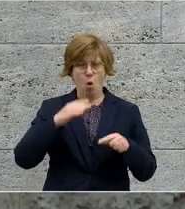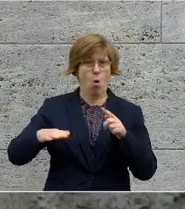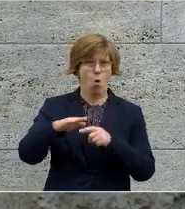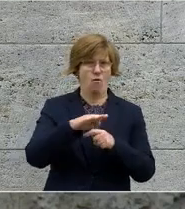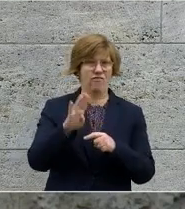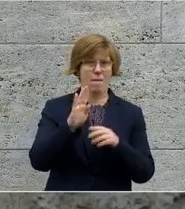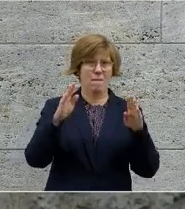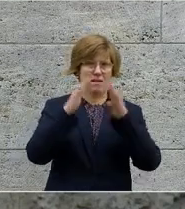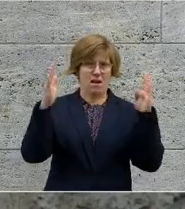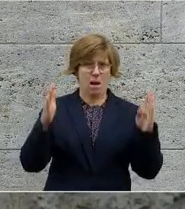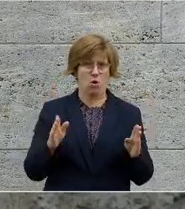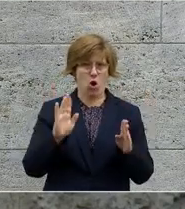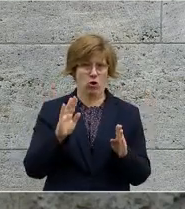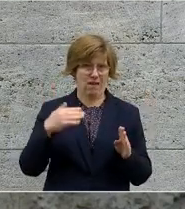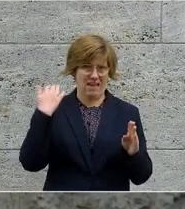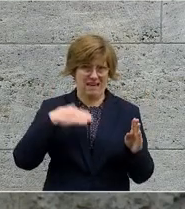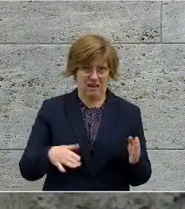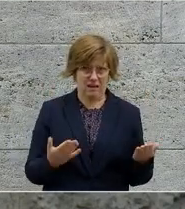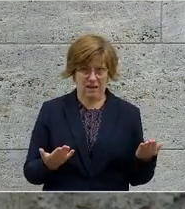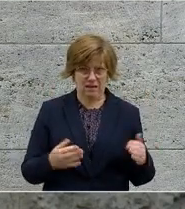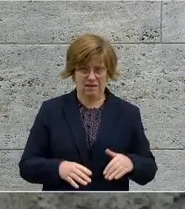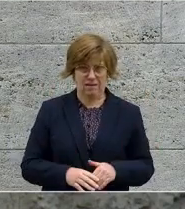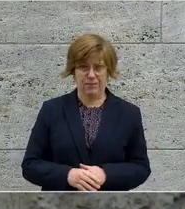des Bender-Blocks hingerichtet.